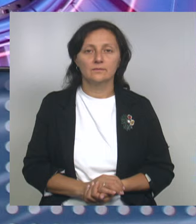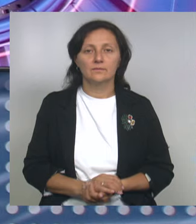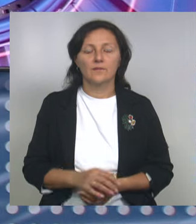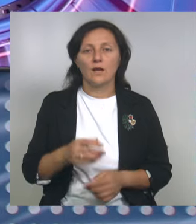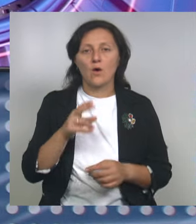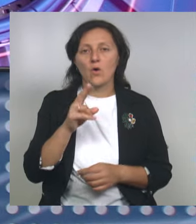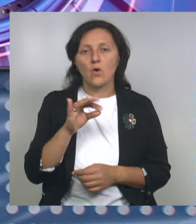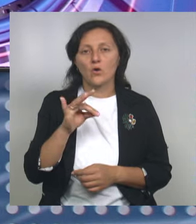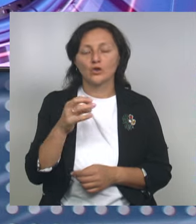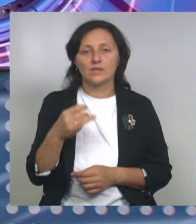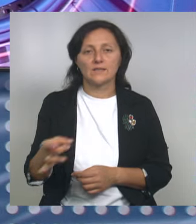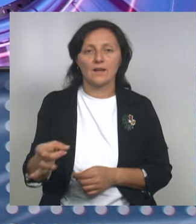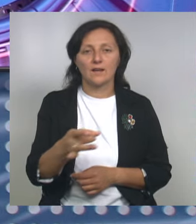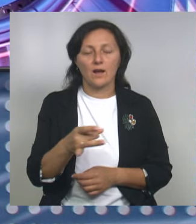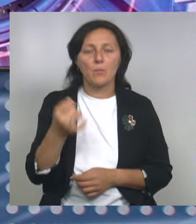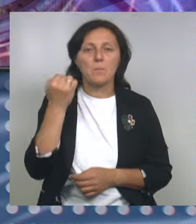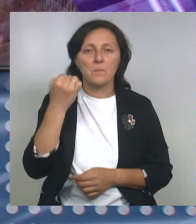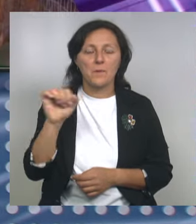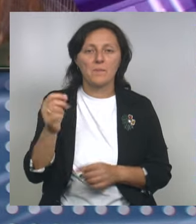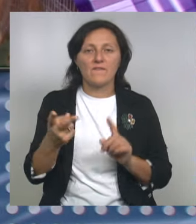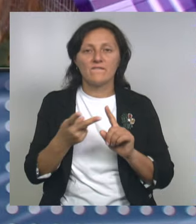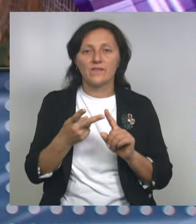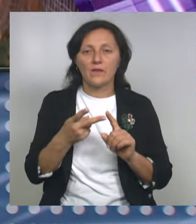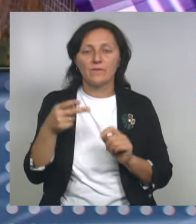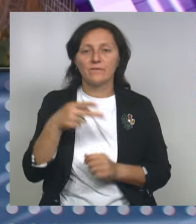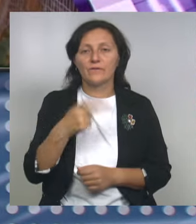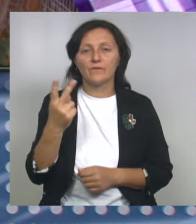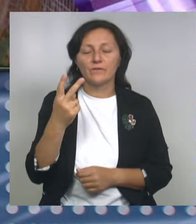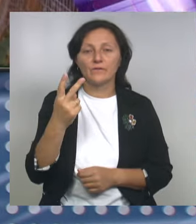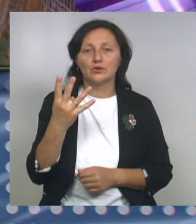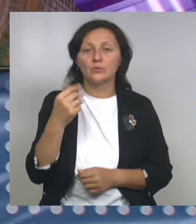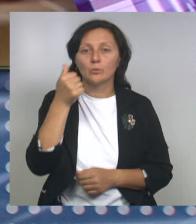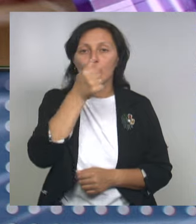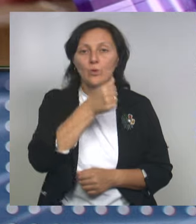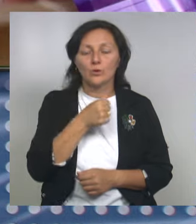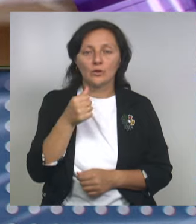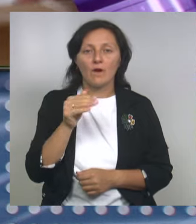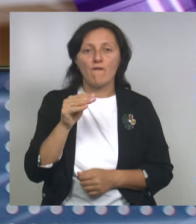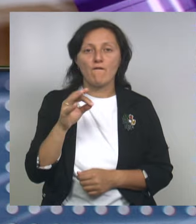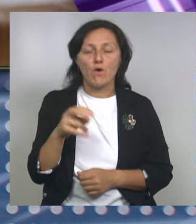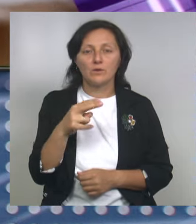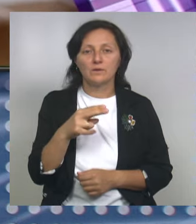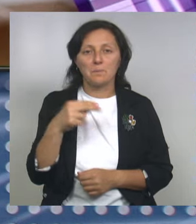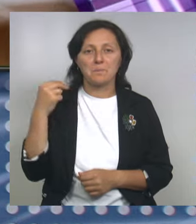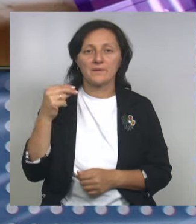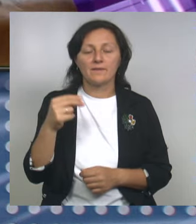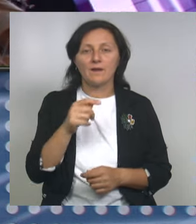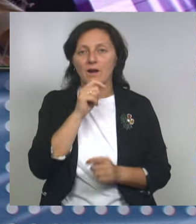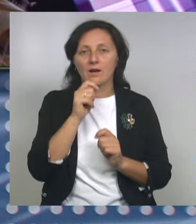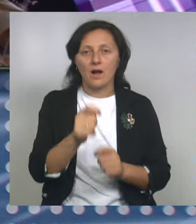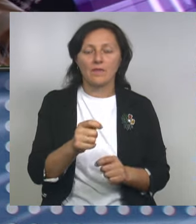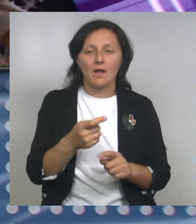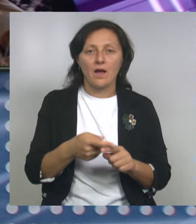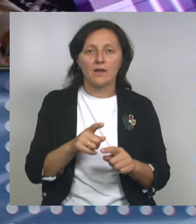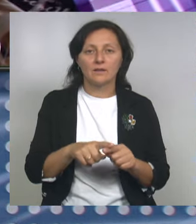из Карачанского района в числе победителей второго в 2024-м конкурса фонда президентских грантов. Проект «Мастерская